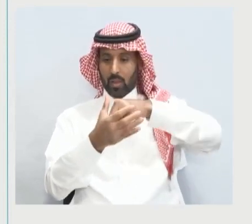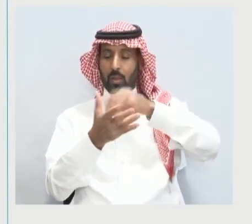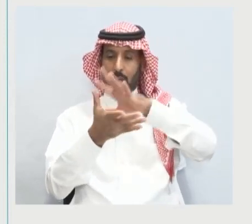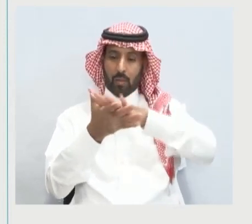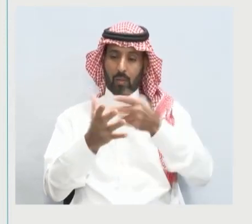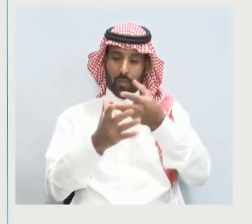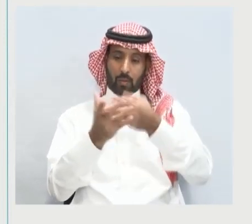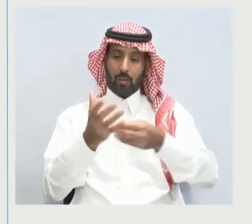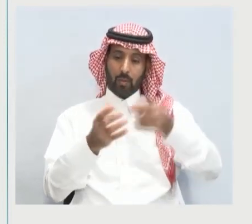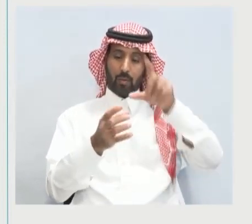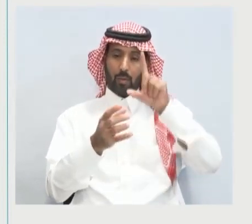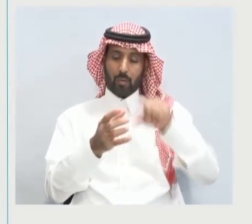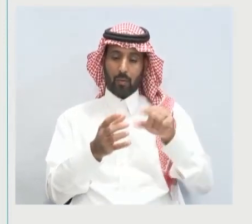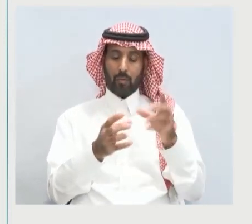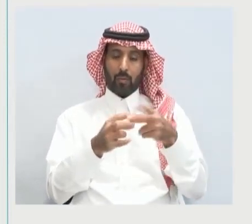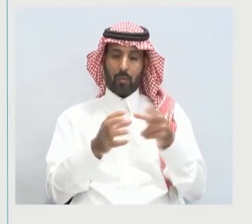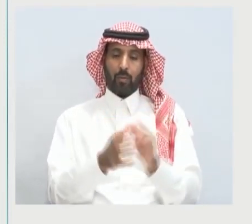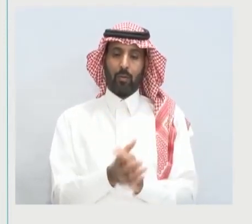الايقونات